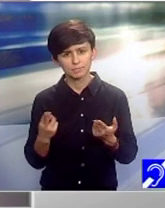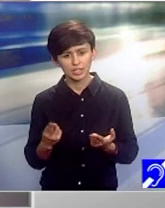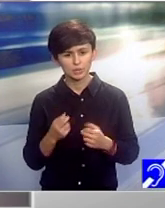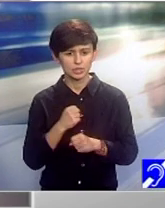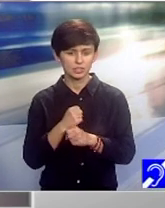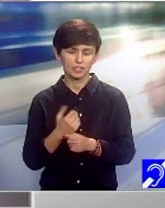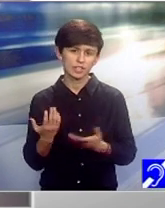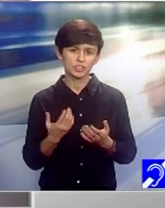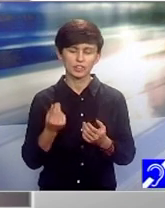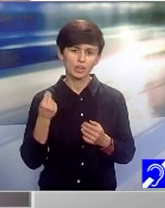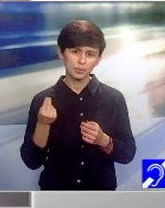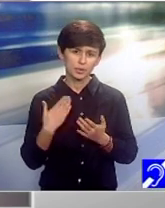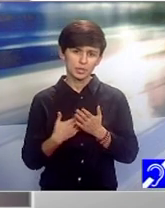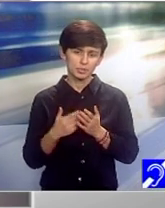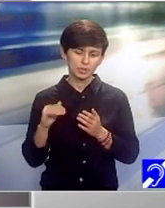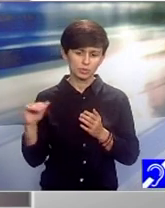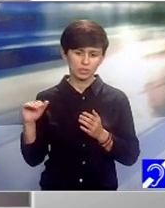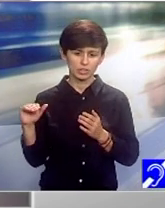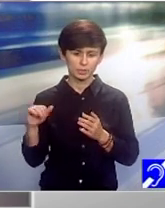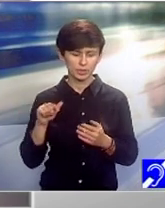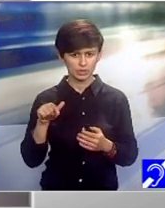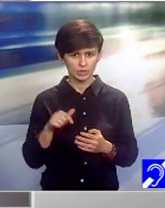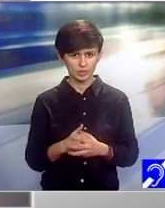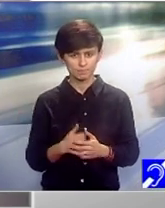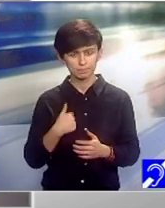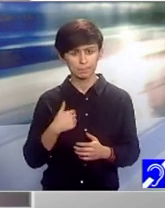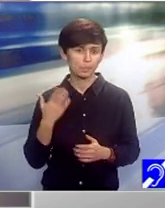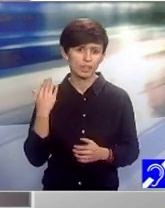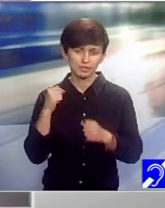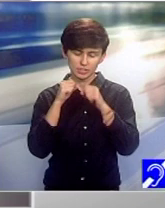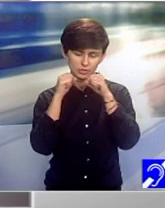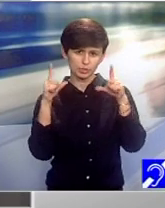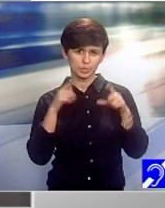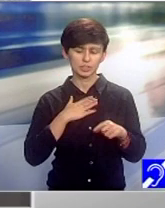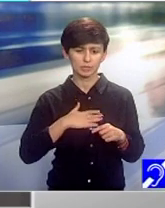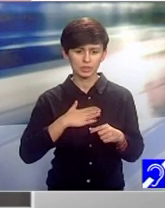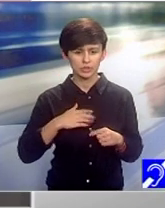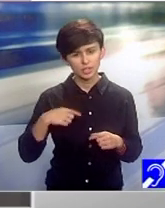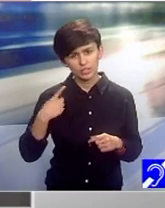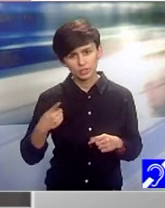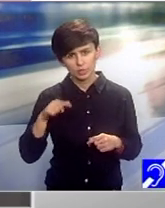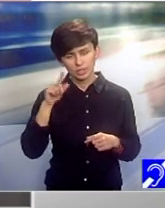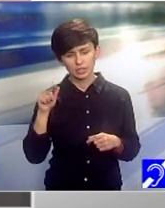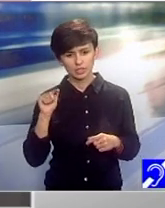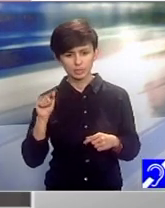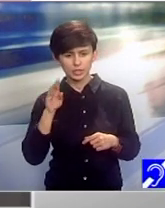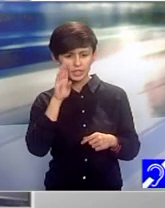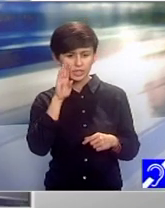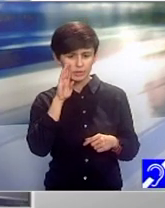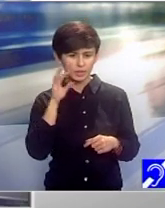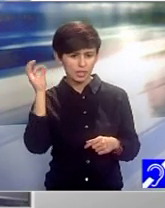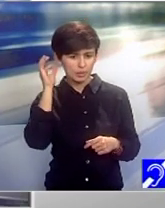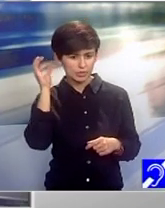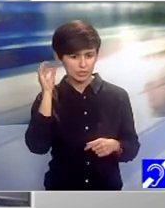mai bine pentru copilul lor. Și am fost foarte plăcut surprins că după ce am primit acele întrebări de la mămici, au zis și copiii că ai